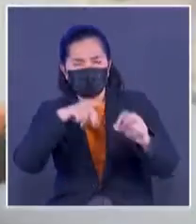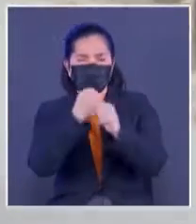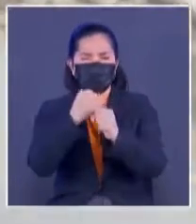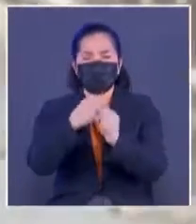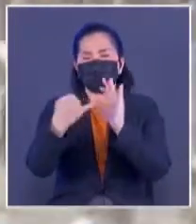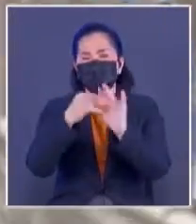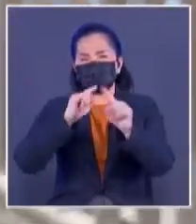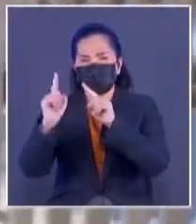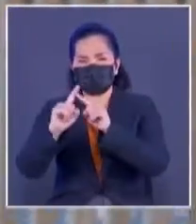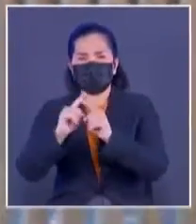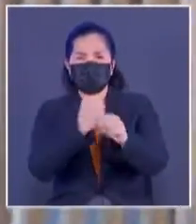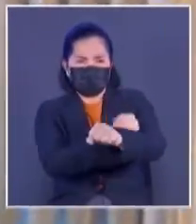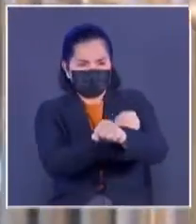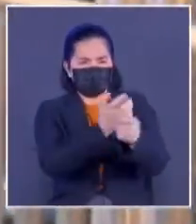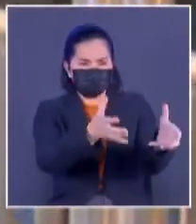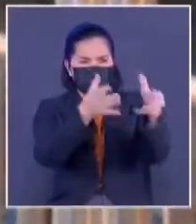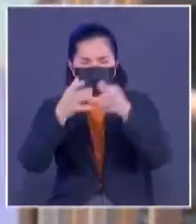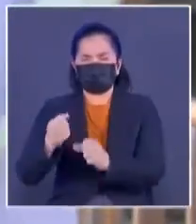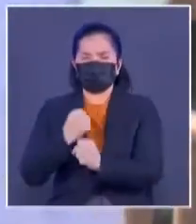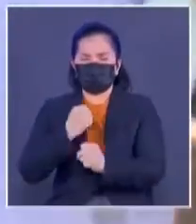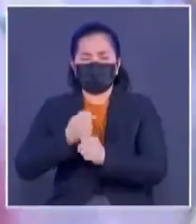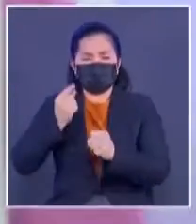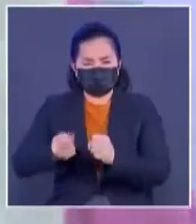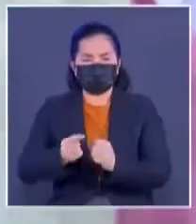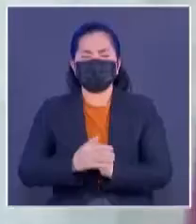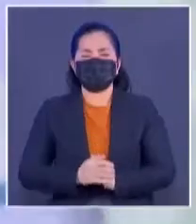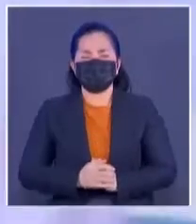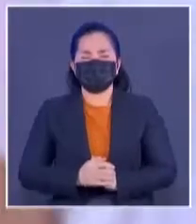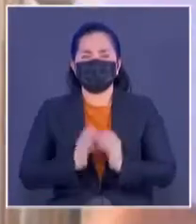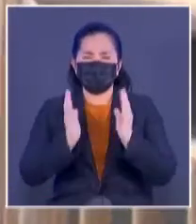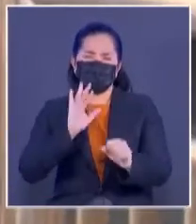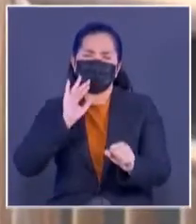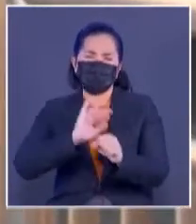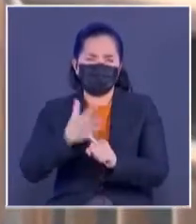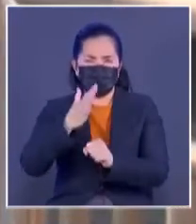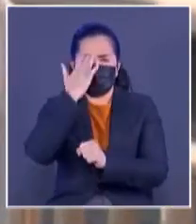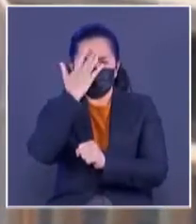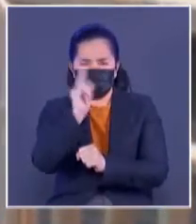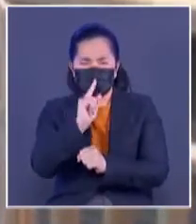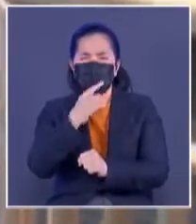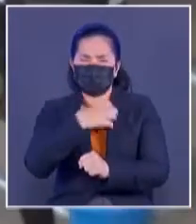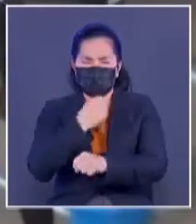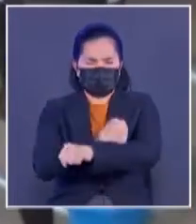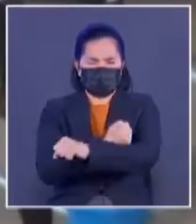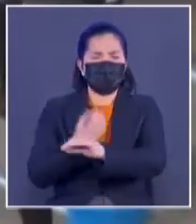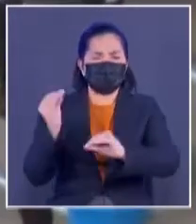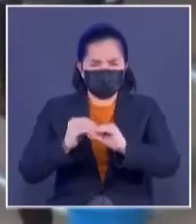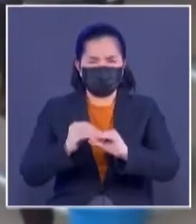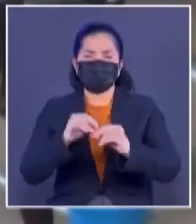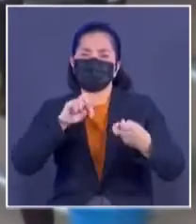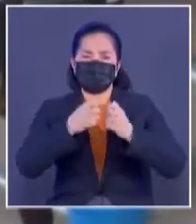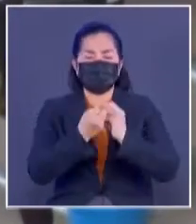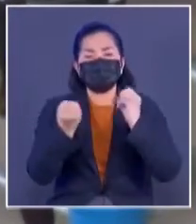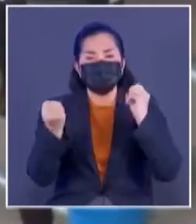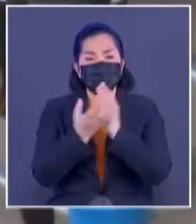างๆเพื่อทำการเคลื่อนย้ายแรงงานเข้ามาทดแทนครับแต่ว่าก็ยังไม่เพียงพอนะครับเพราะว่าในพื้นที่ต้องการแรงงานมากทำให้ส่งผลกระท